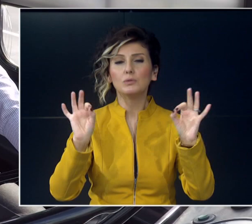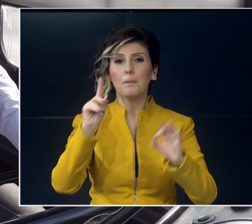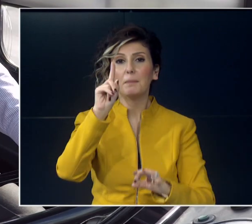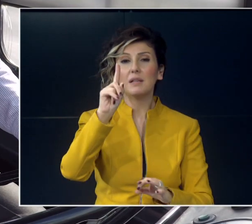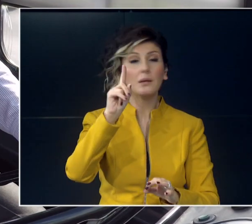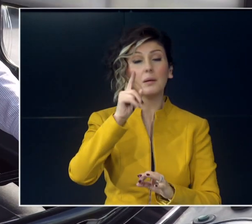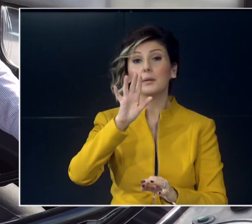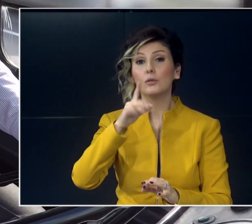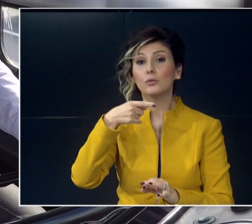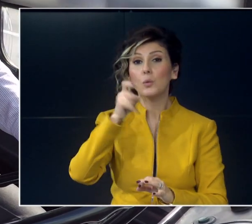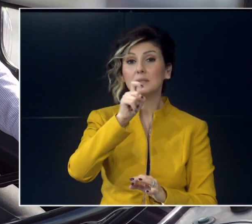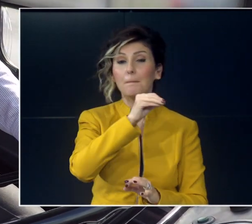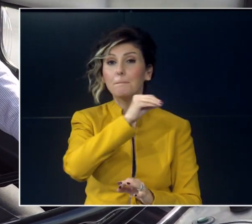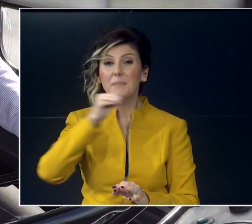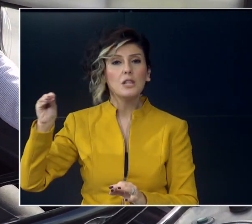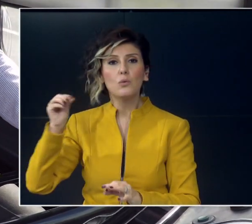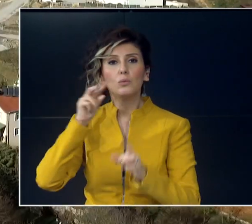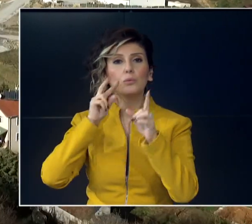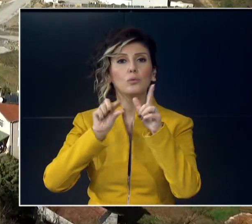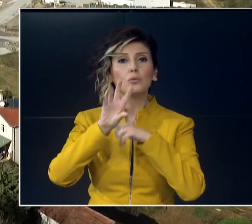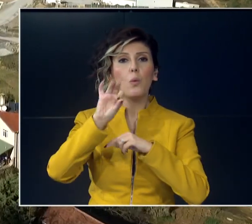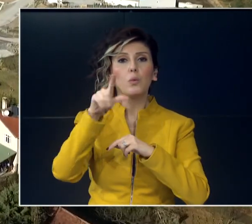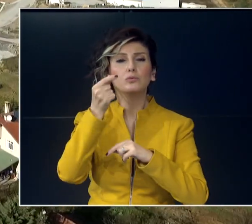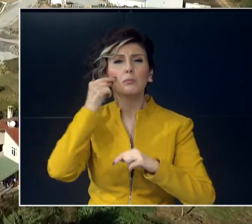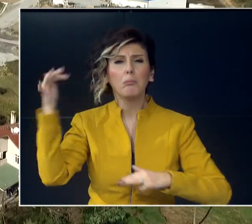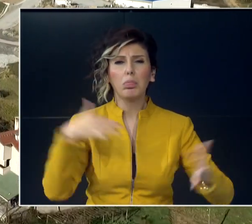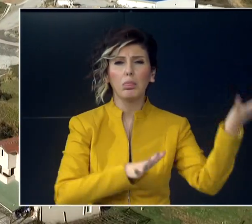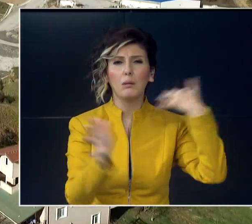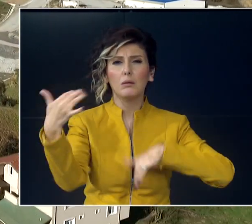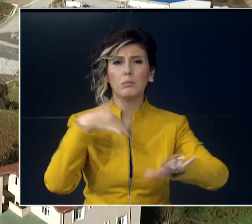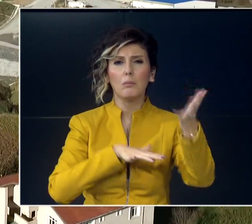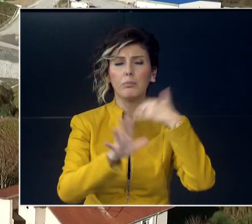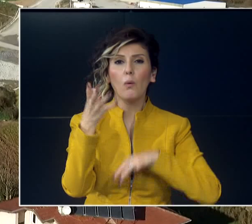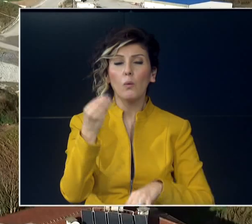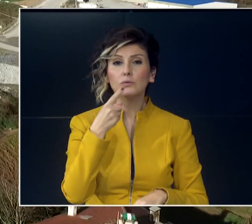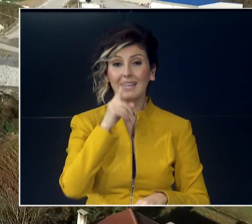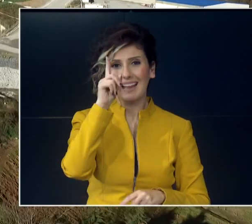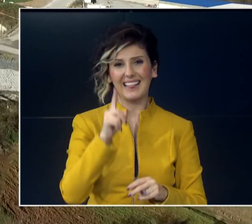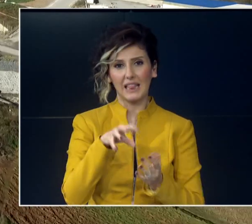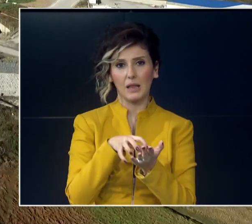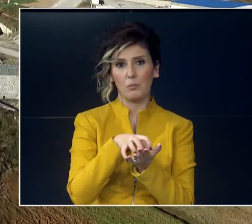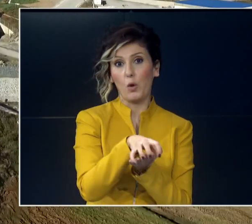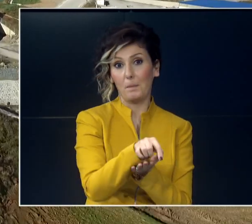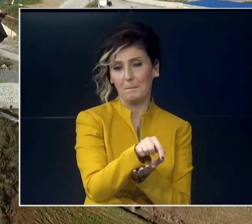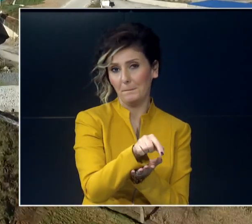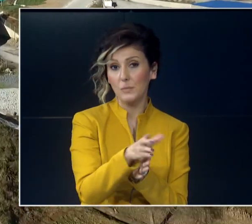90 milyon yolcu kapasiteli. 90 milyon. Ama ilk etap, sonra İkinci